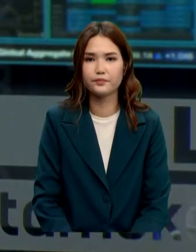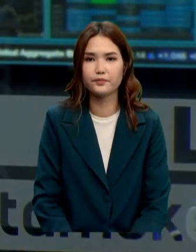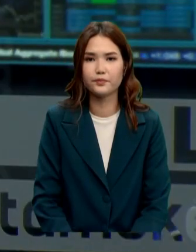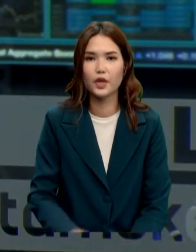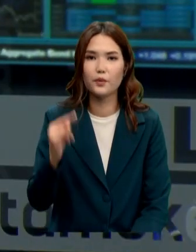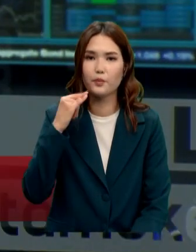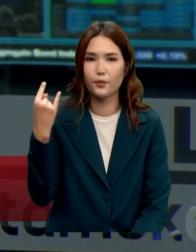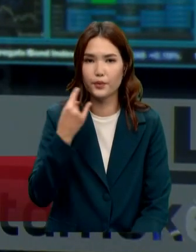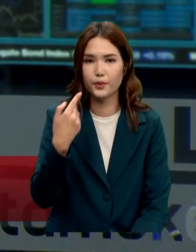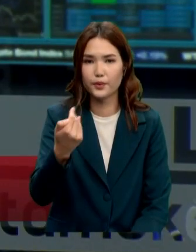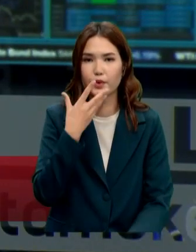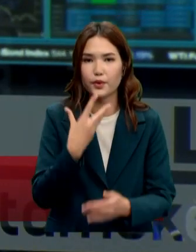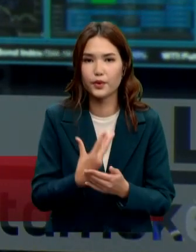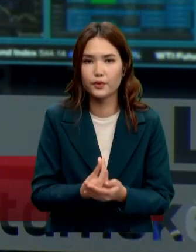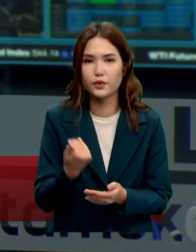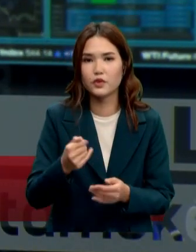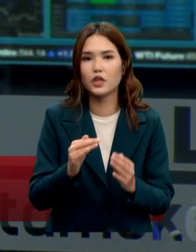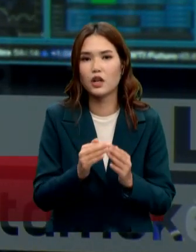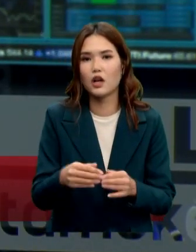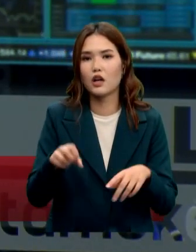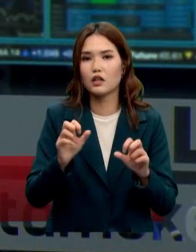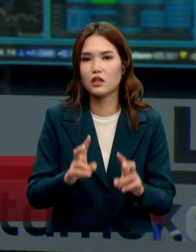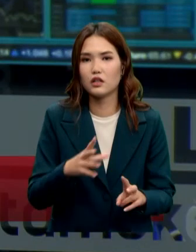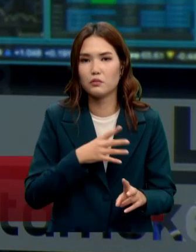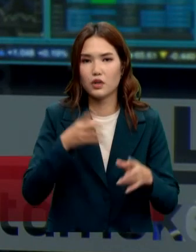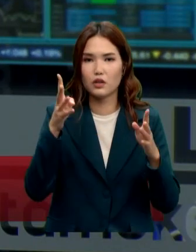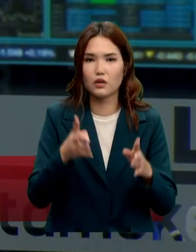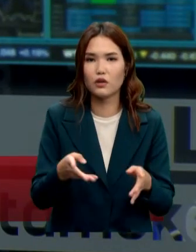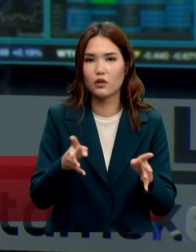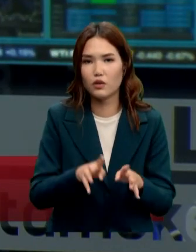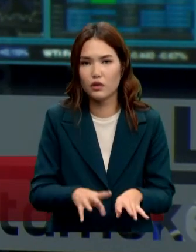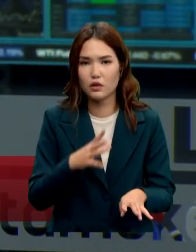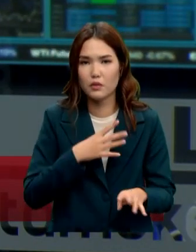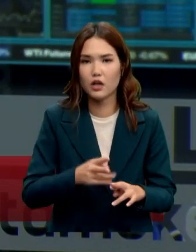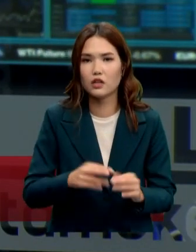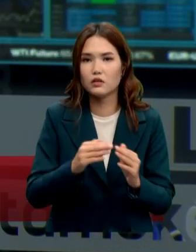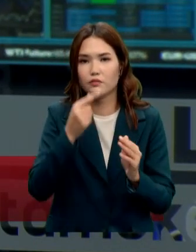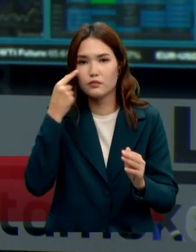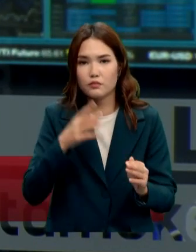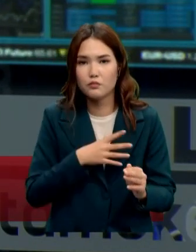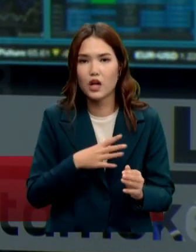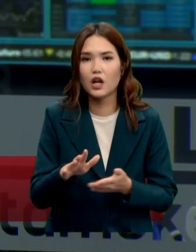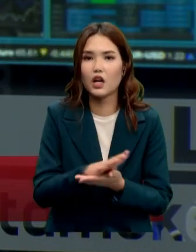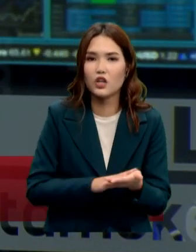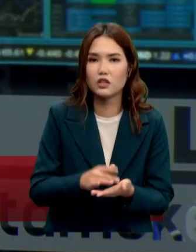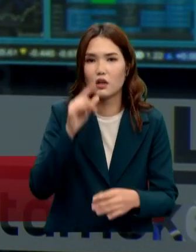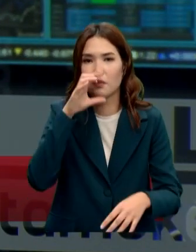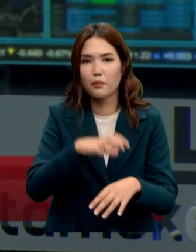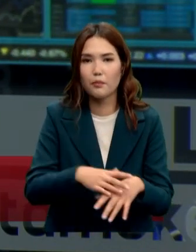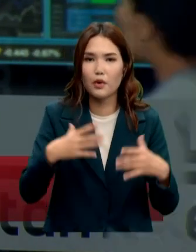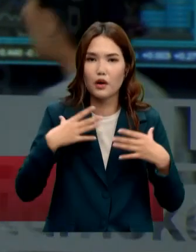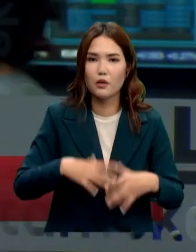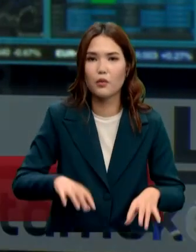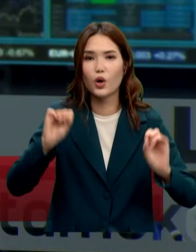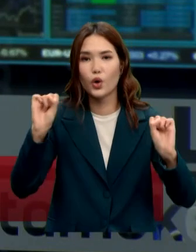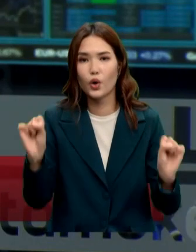Палодарда көктемде ғана берілген үйлердің қабырғалары көгеріп жатыр. Жаңа баспанаға қоныстанғандар ала жазда ештеңе байқамаған, күн